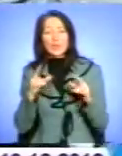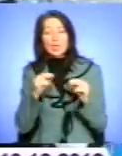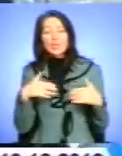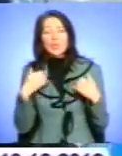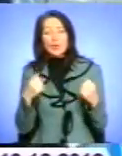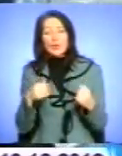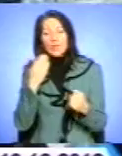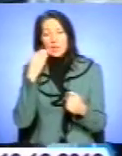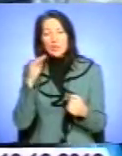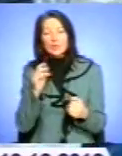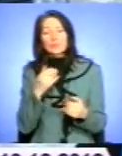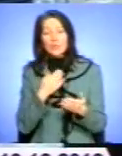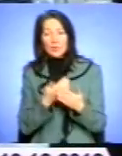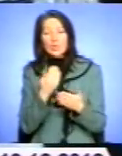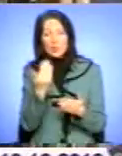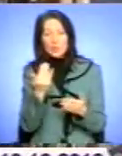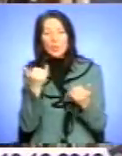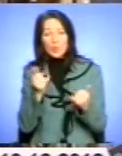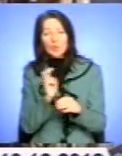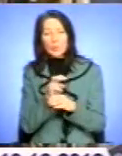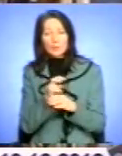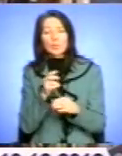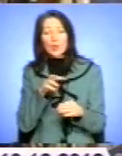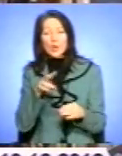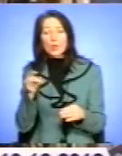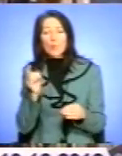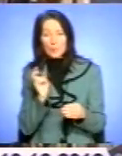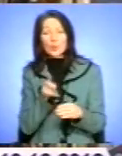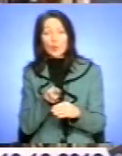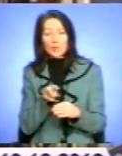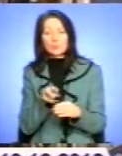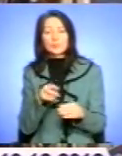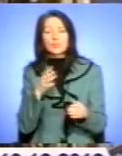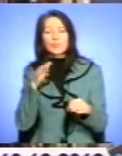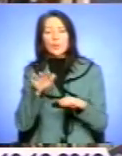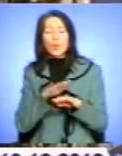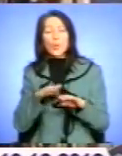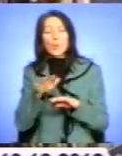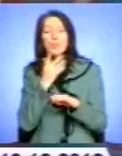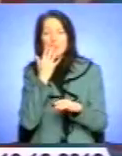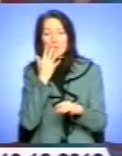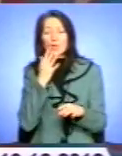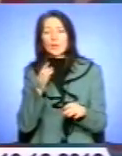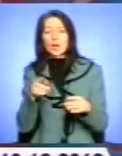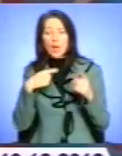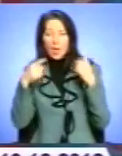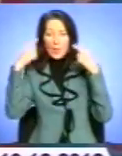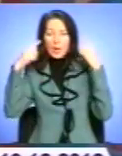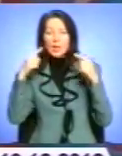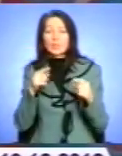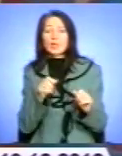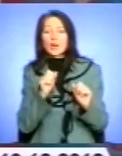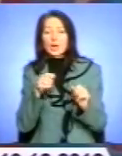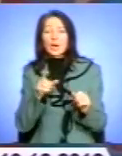святкуєте Миколай? До вас приходив сьогодні Миколай? Приходив. У народних легендах і переказах святий Миколай боронить людей перед стихійним лихом, а найбільше на